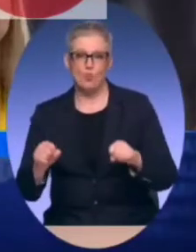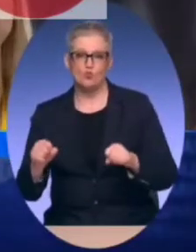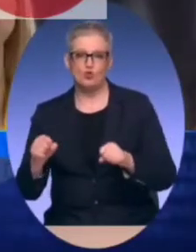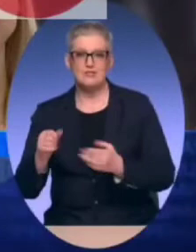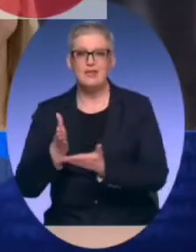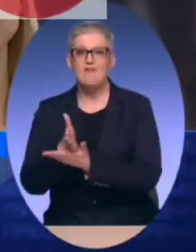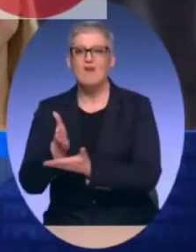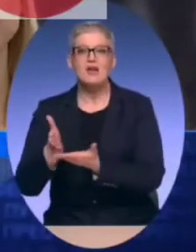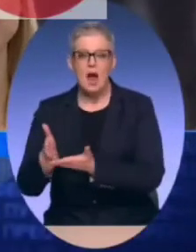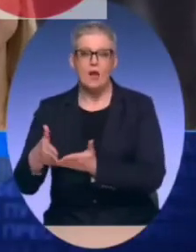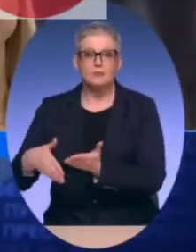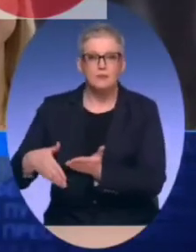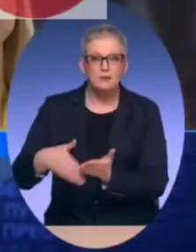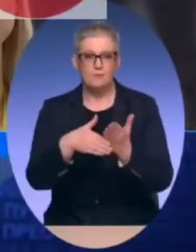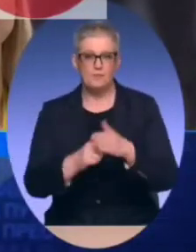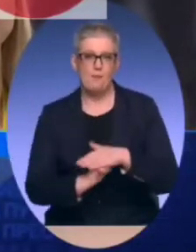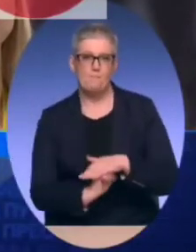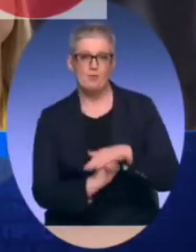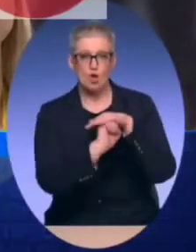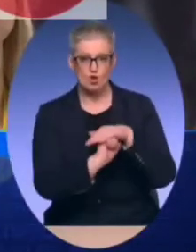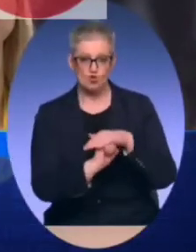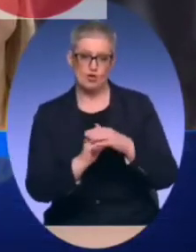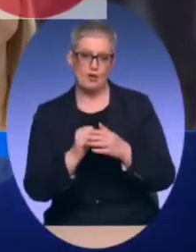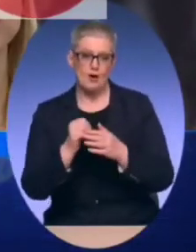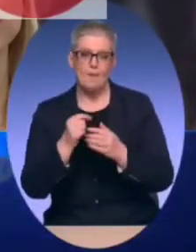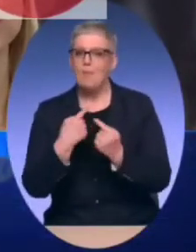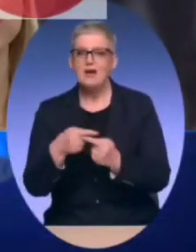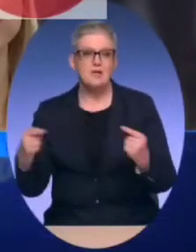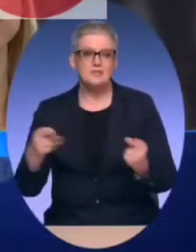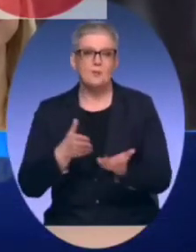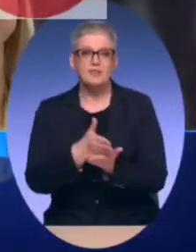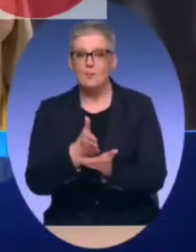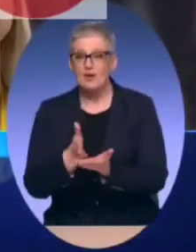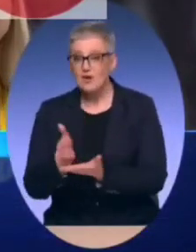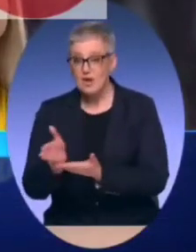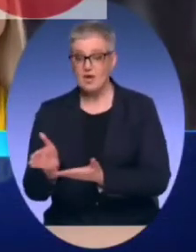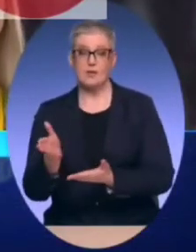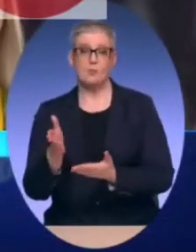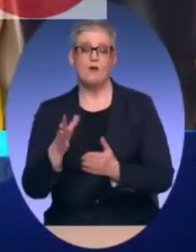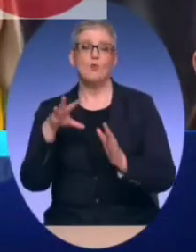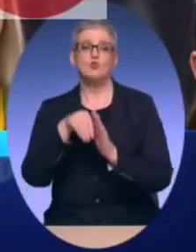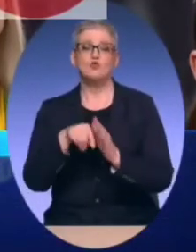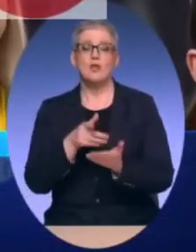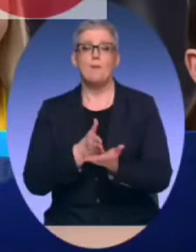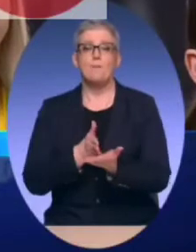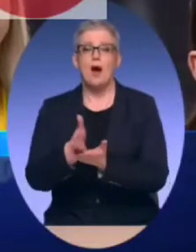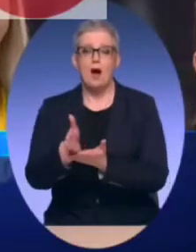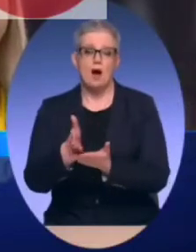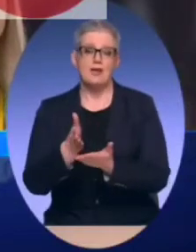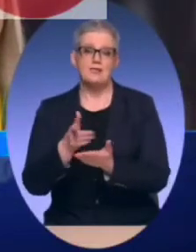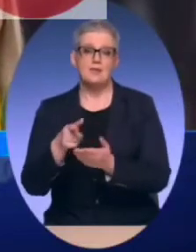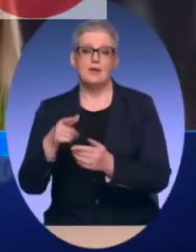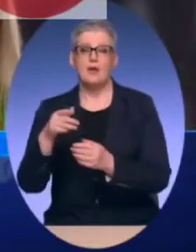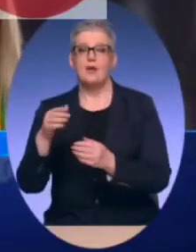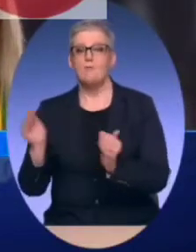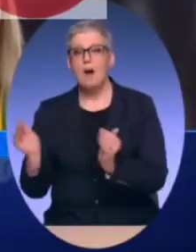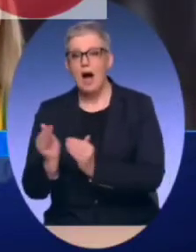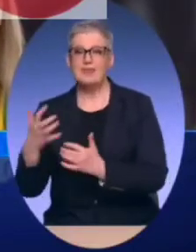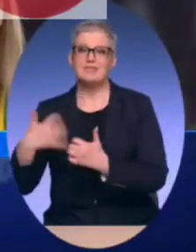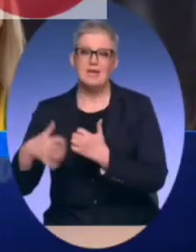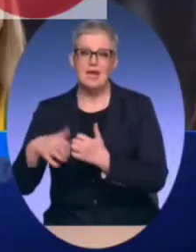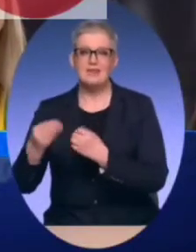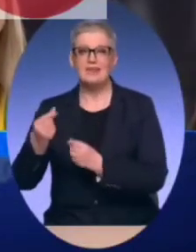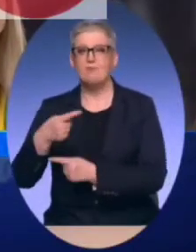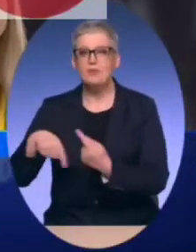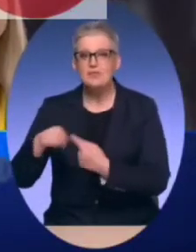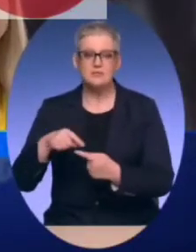их поддержки, причем по разным направлениям, в том числе по линии поддержки малого и среднего бизнеса, там и